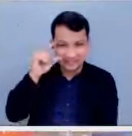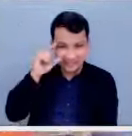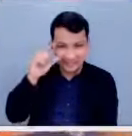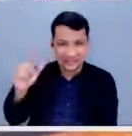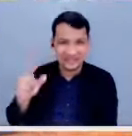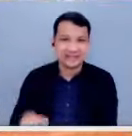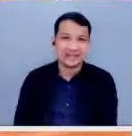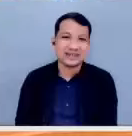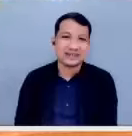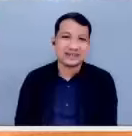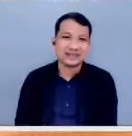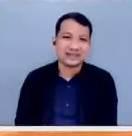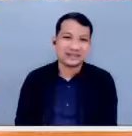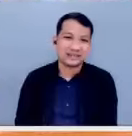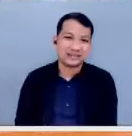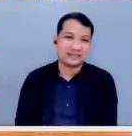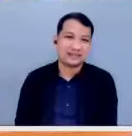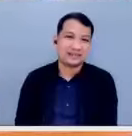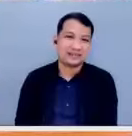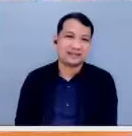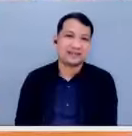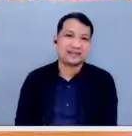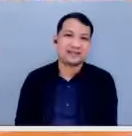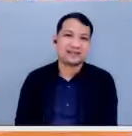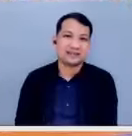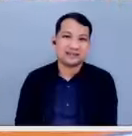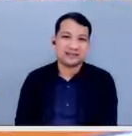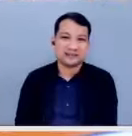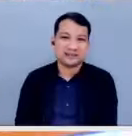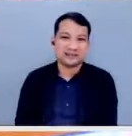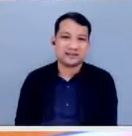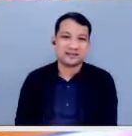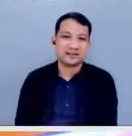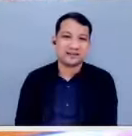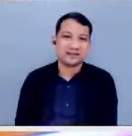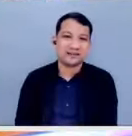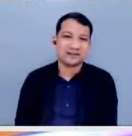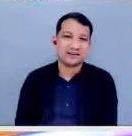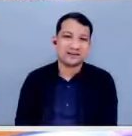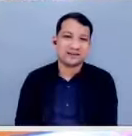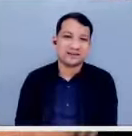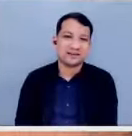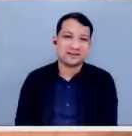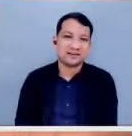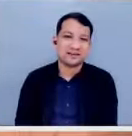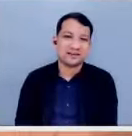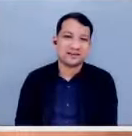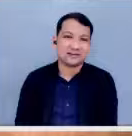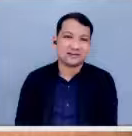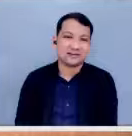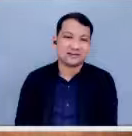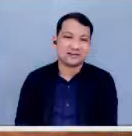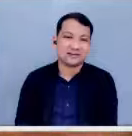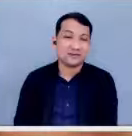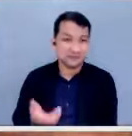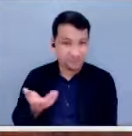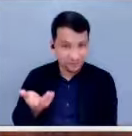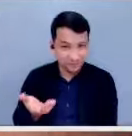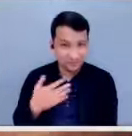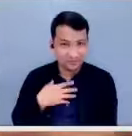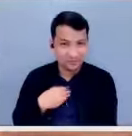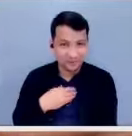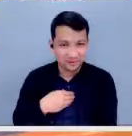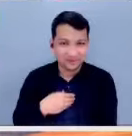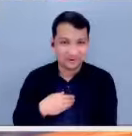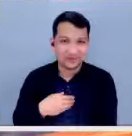You, sige. Oh, ito na. Likha, ito diba? Na. Let's see. Ito, gamitin mo. Yan. Okay. Ang galing, try. Ano gusto mo? Yung... White, oh, yan. Ito ka